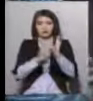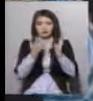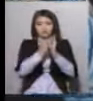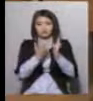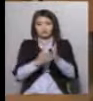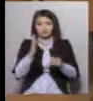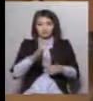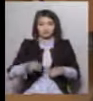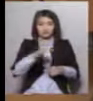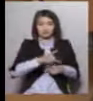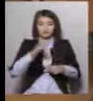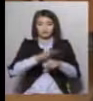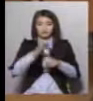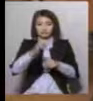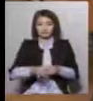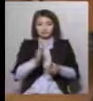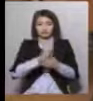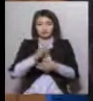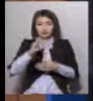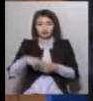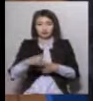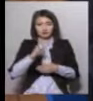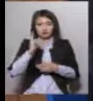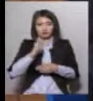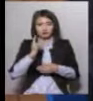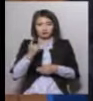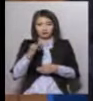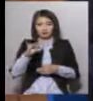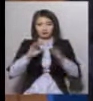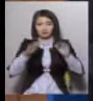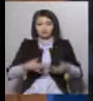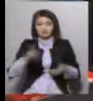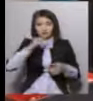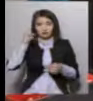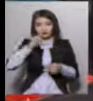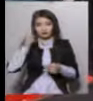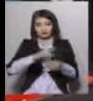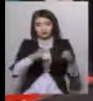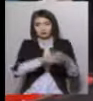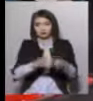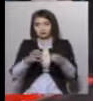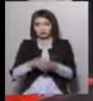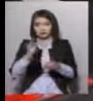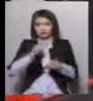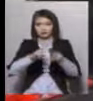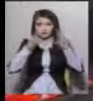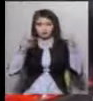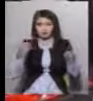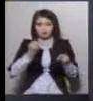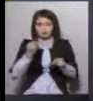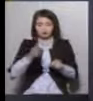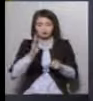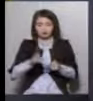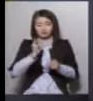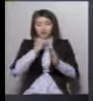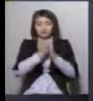областной филиал партии «Нур-Отан», а фонд «Лига юных программистов ЭБРАЙ» взял на себя учебную часть. В Актагайском районе школьники будут ходить в IT-класс, который расположился